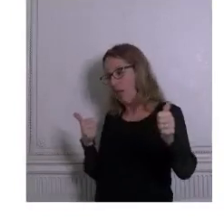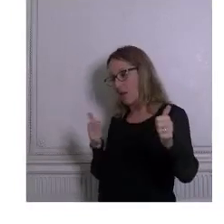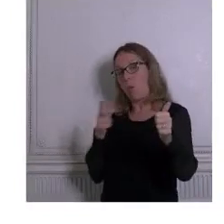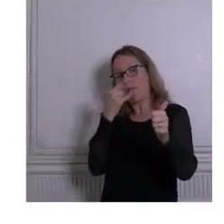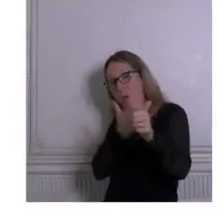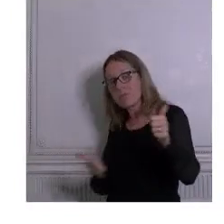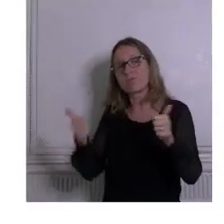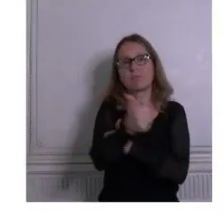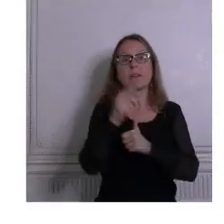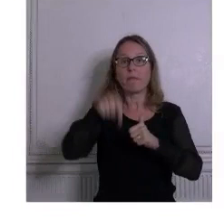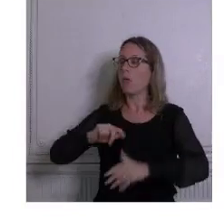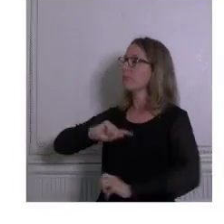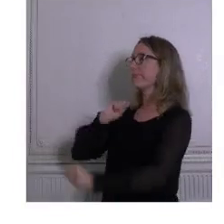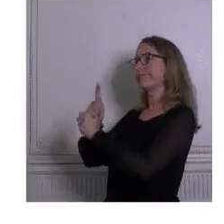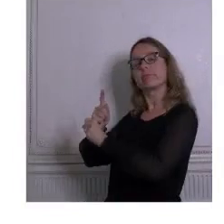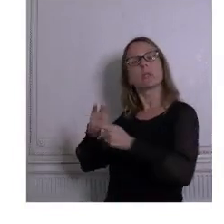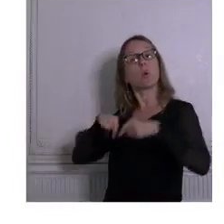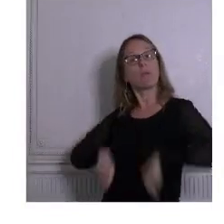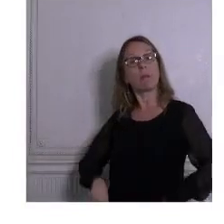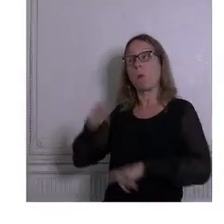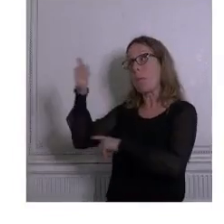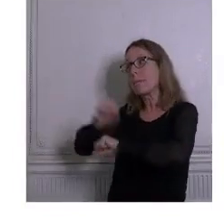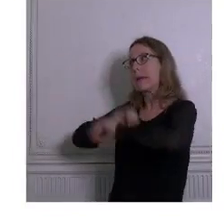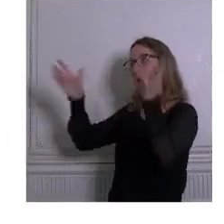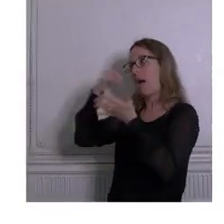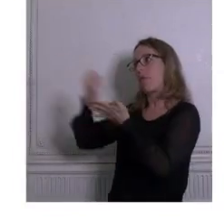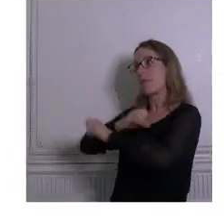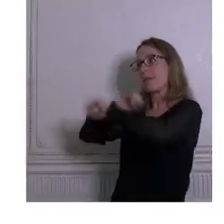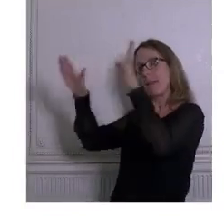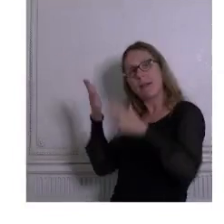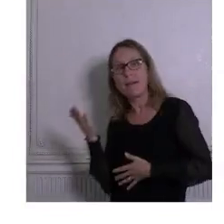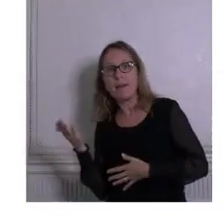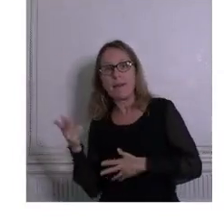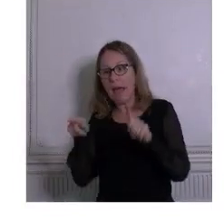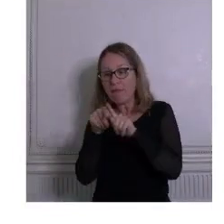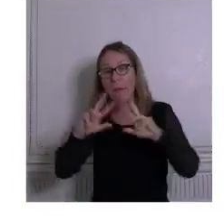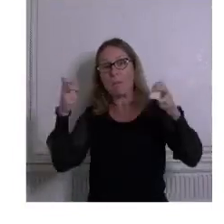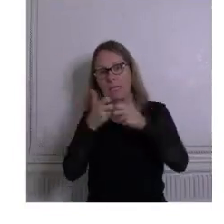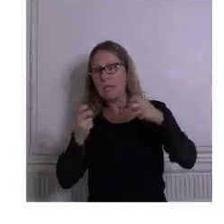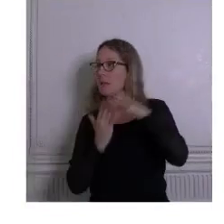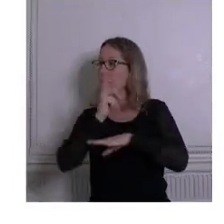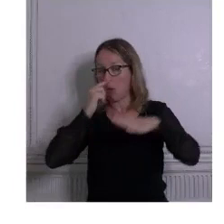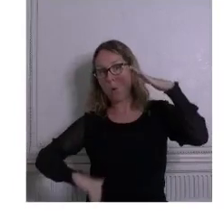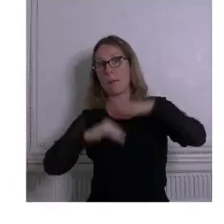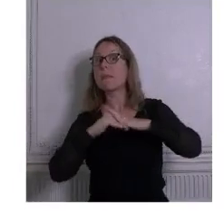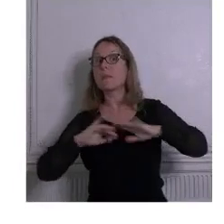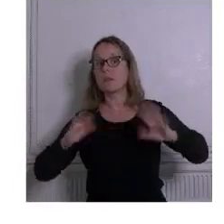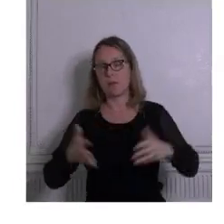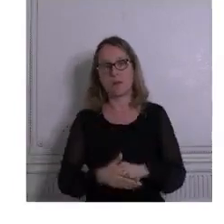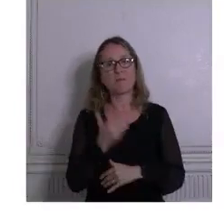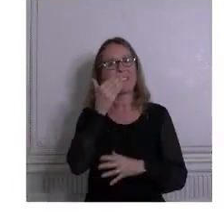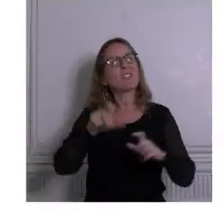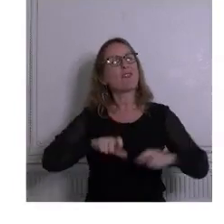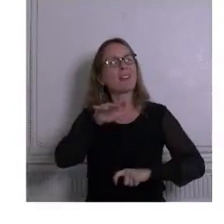visibilité sur X bâtiments. Vous avez eu avec le département, ça s'appelait l'opération Cocon, la possibilité d'isoler des